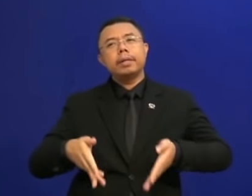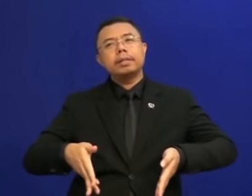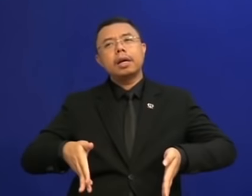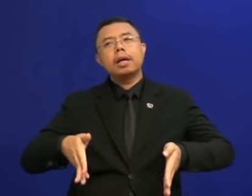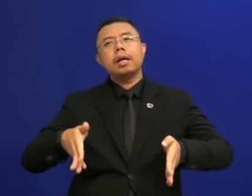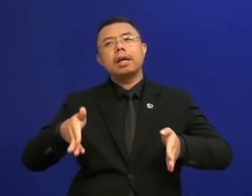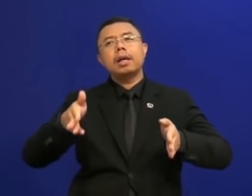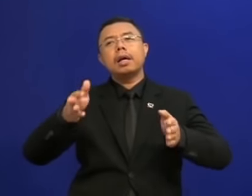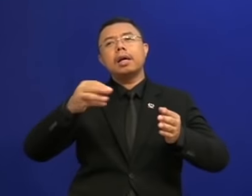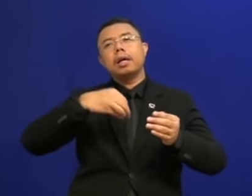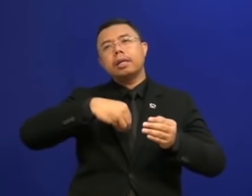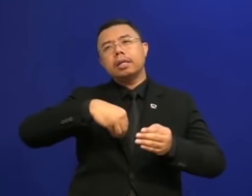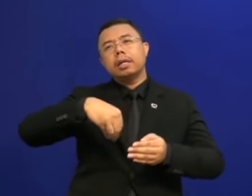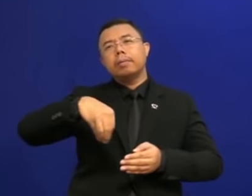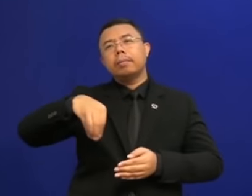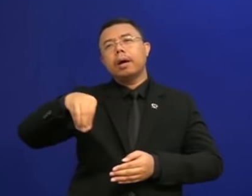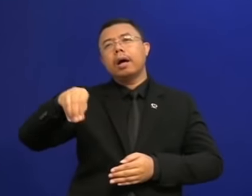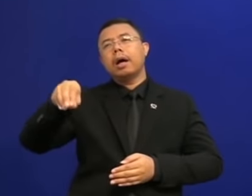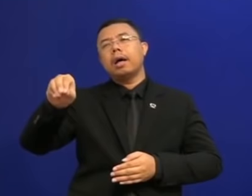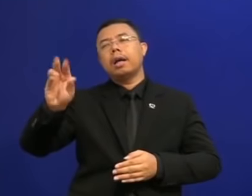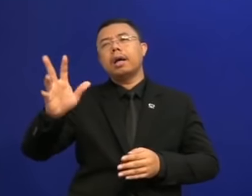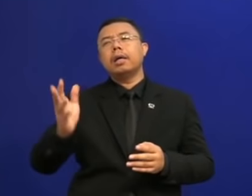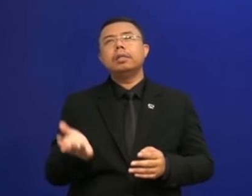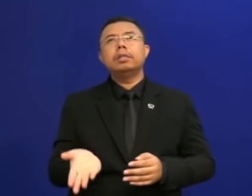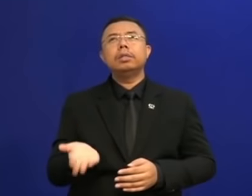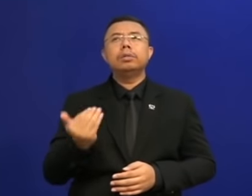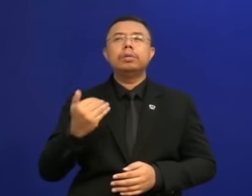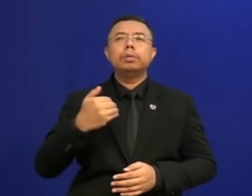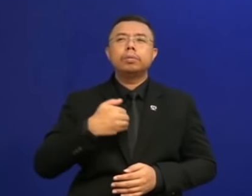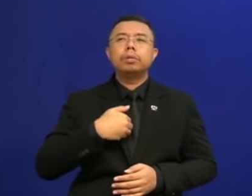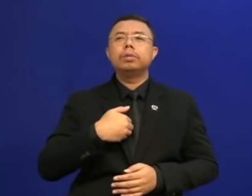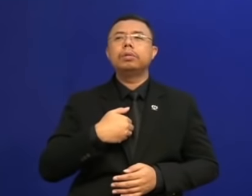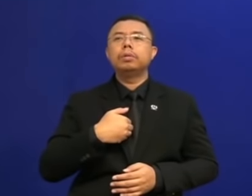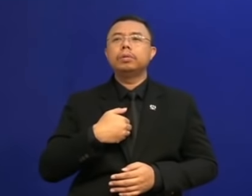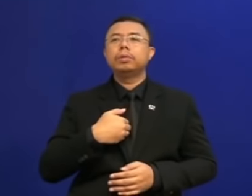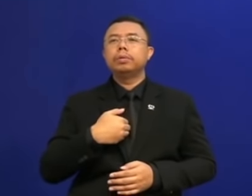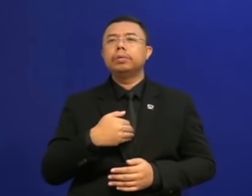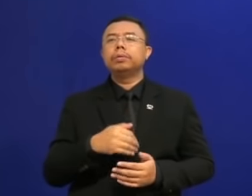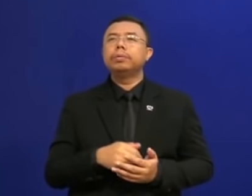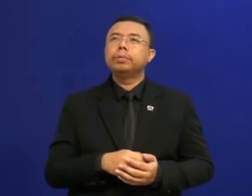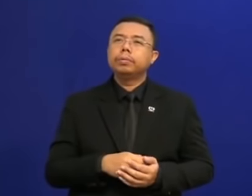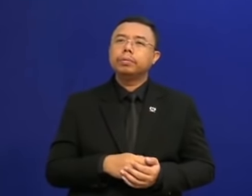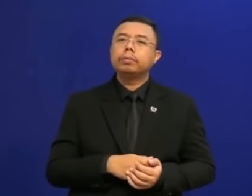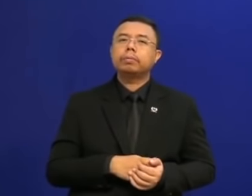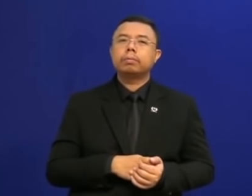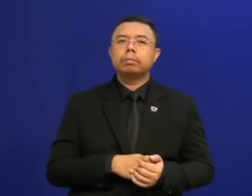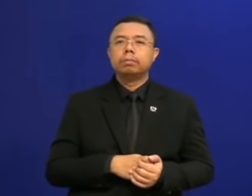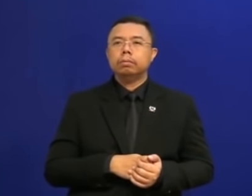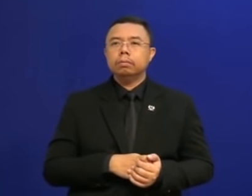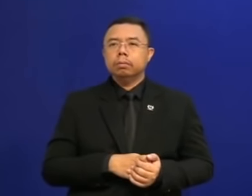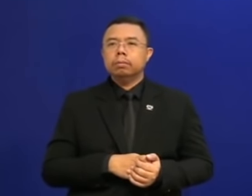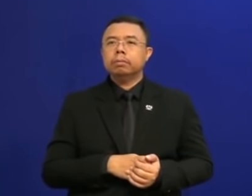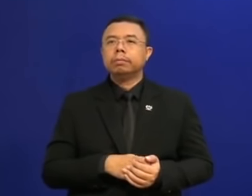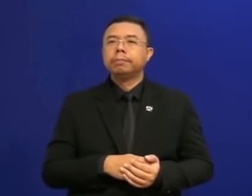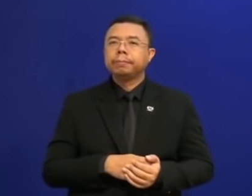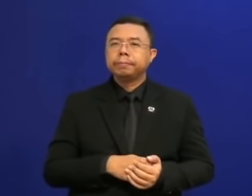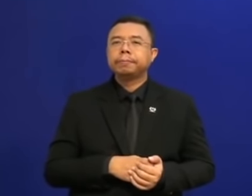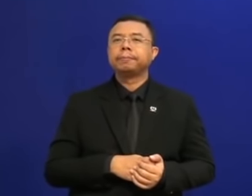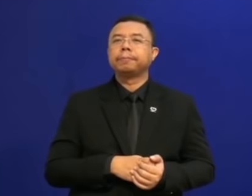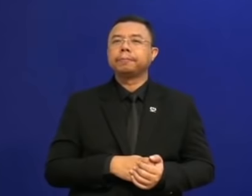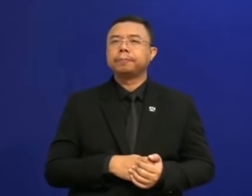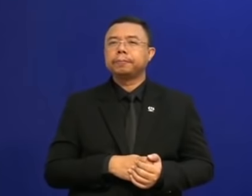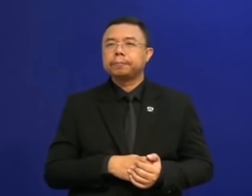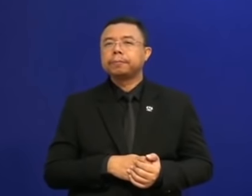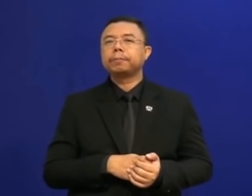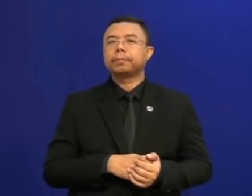akhir perjalanan kembali hidupku.